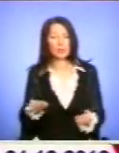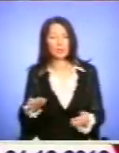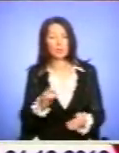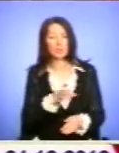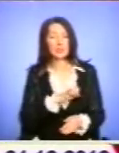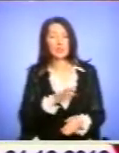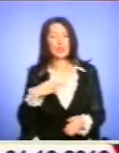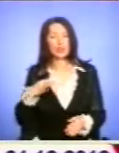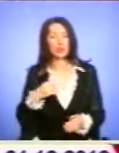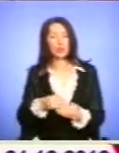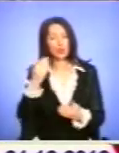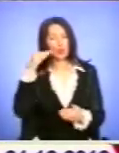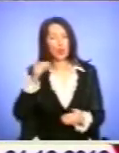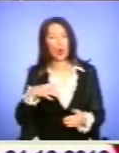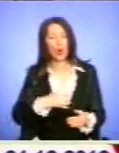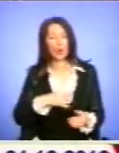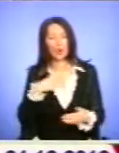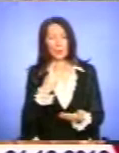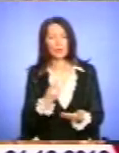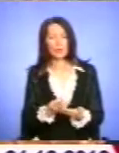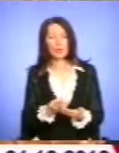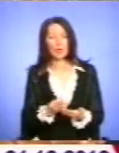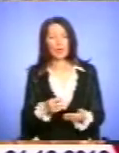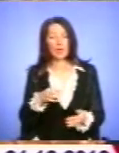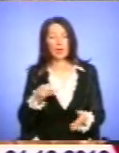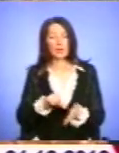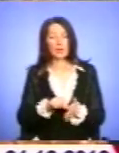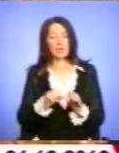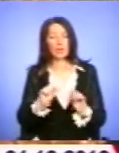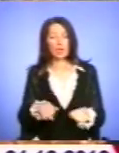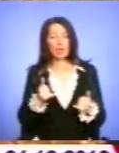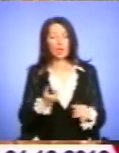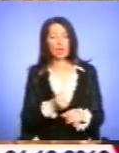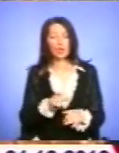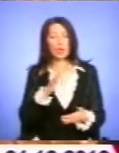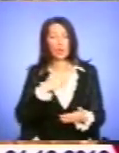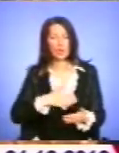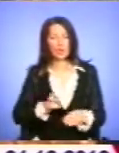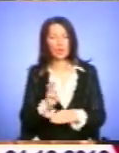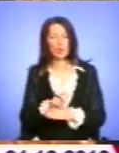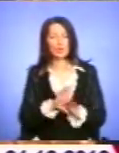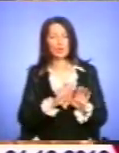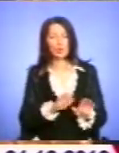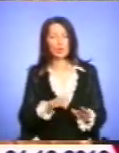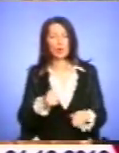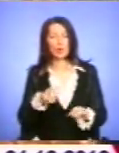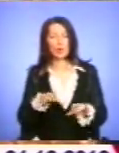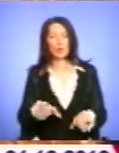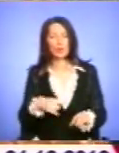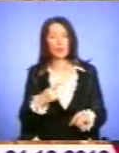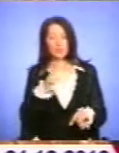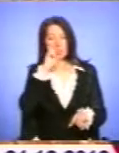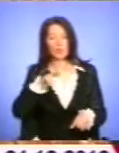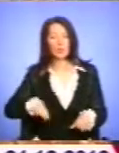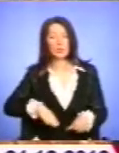горя проявили і представники влади. Сьогодні дуже приємно прийшов заступник голови облдержадміністрації